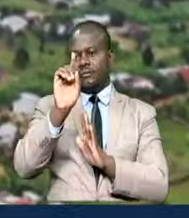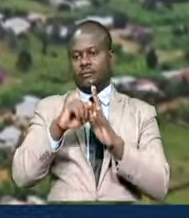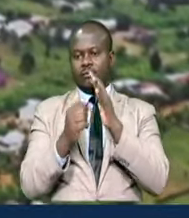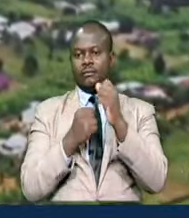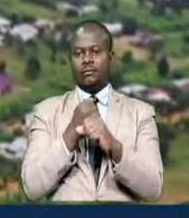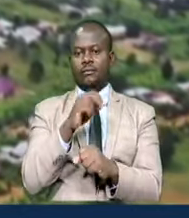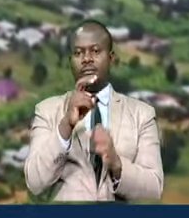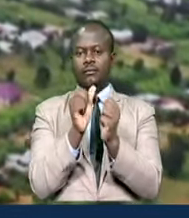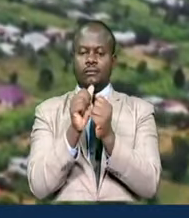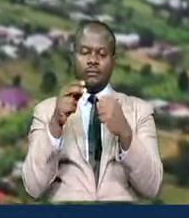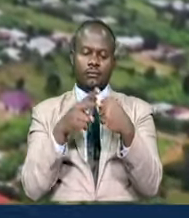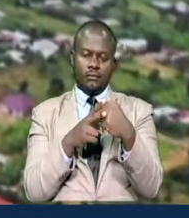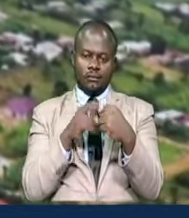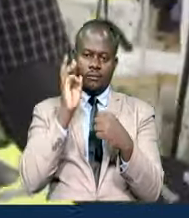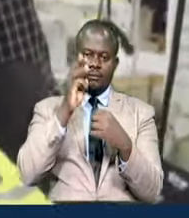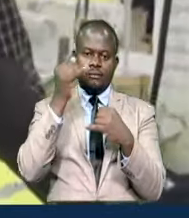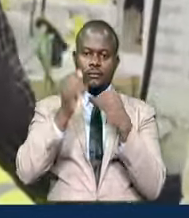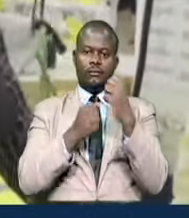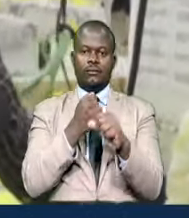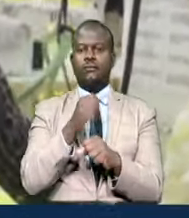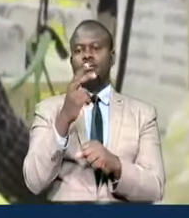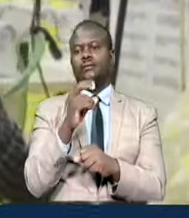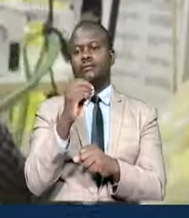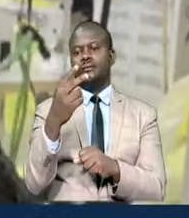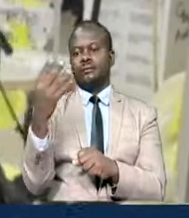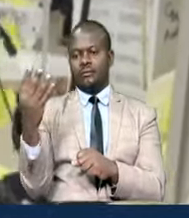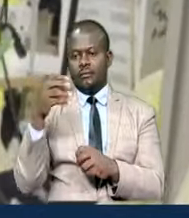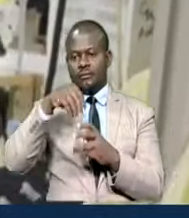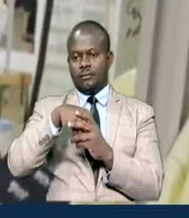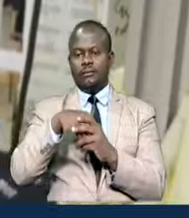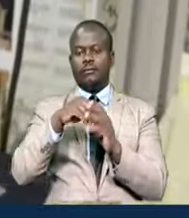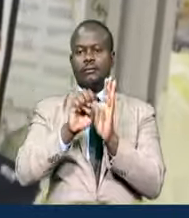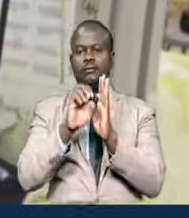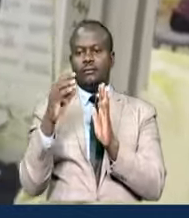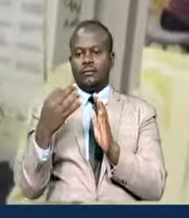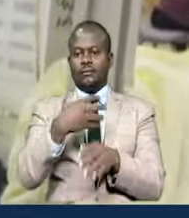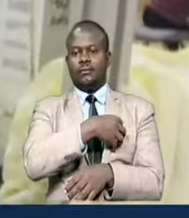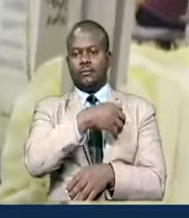mu mwaka 2017 ikazasozwa muri 2024, ikubiyemo ingeri 3 zirimo